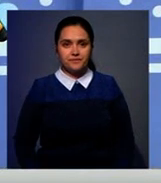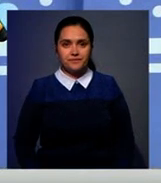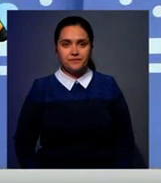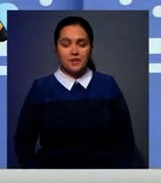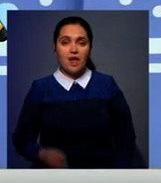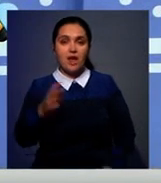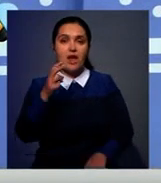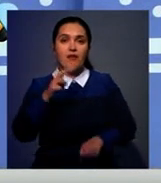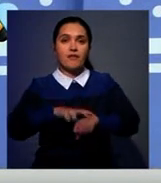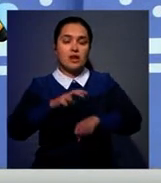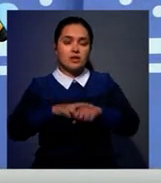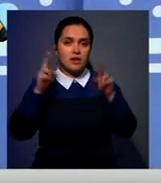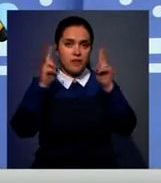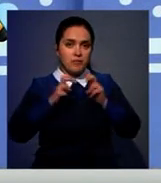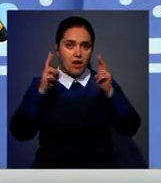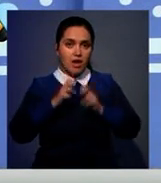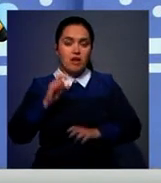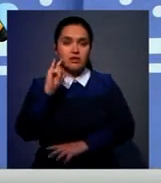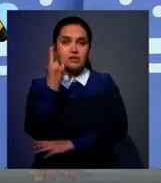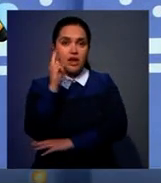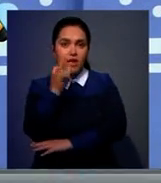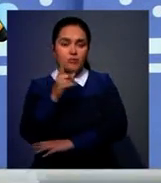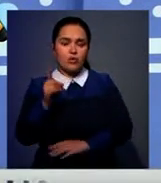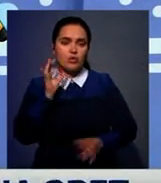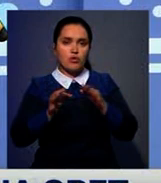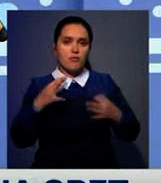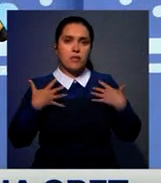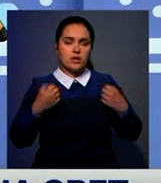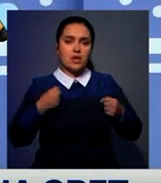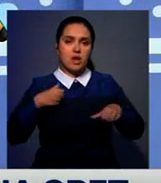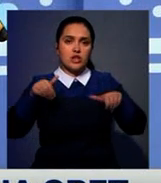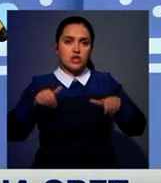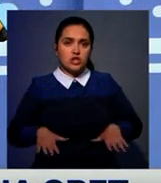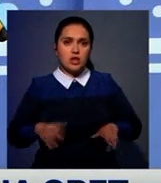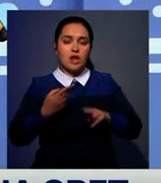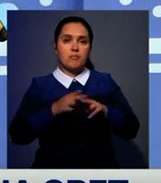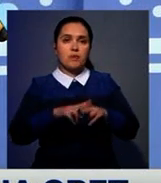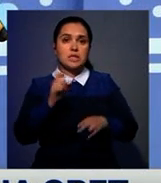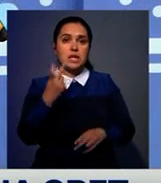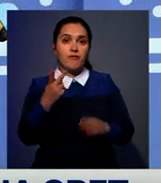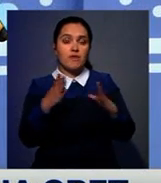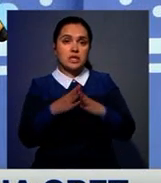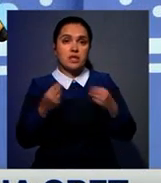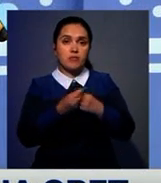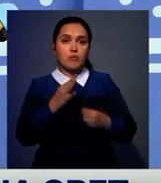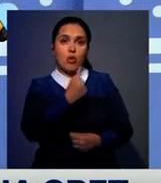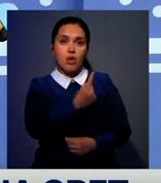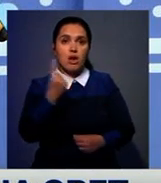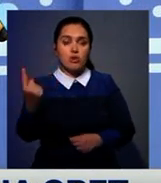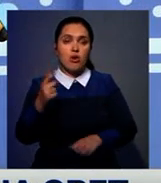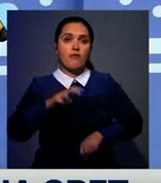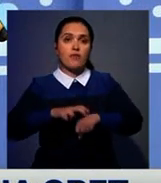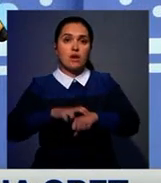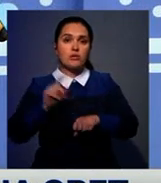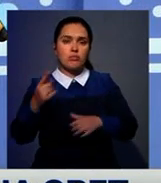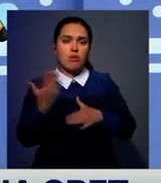Врачи осмотрели малышей. Их здоровью ничего не грозит. Было принято решение закрепить за обеими семьями по одной медсестре,